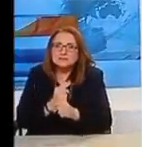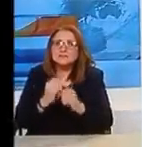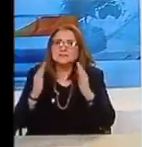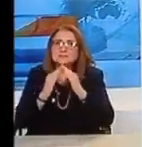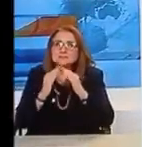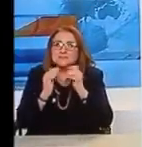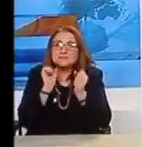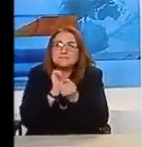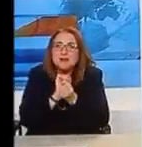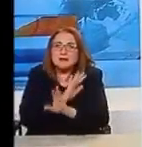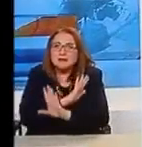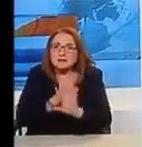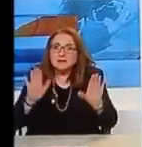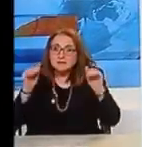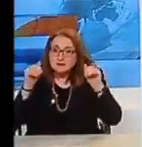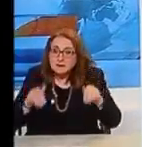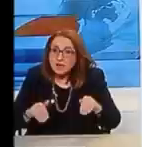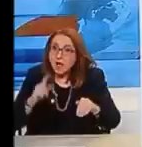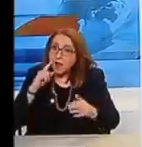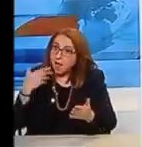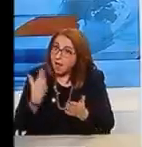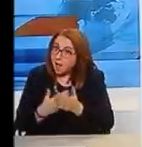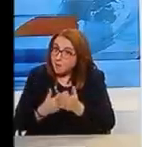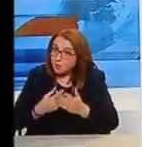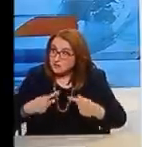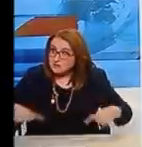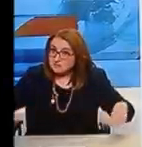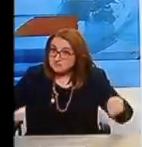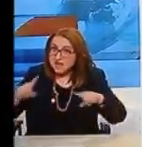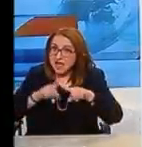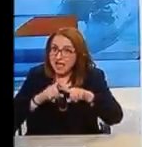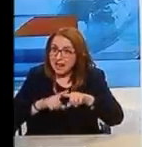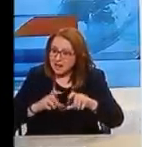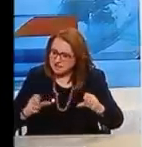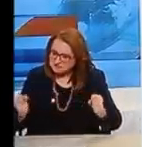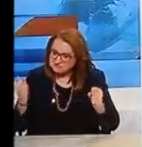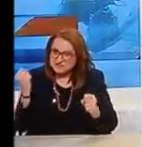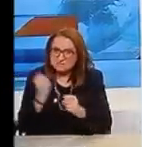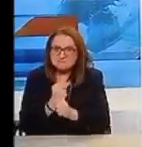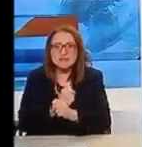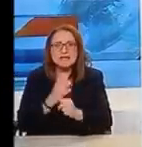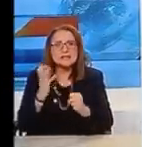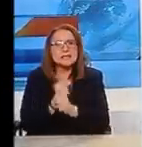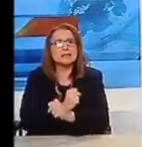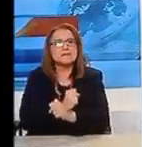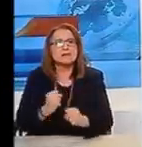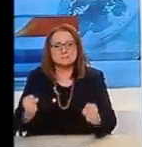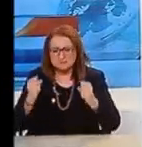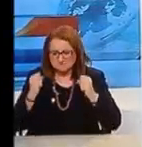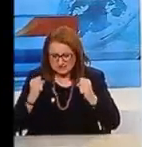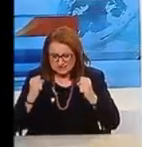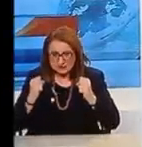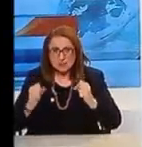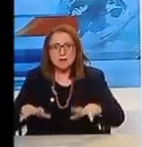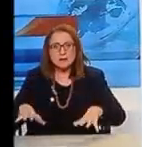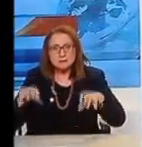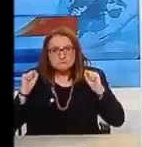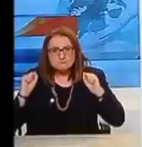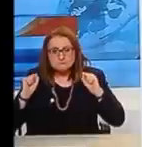με σύνεση, σοβαρότητα, περισσή αυταπάρνηση και γενναιότητα ότι μπορέσαμε να σπάσουμε την αλυσίδα μετάδοση του